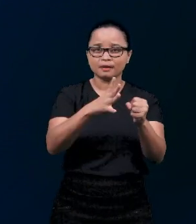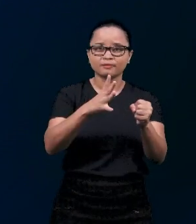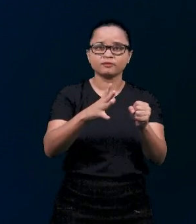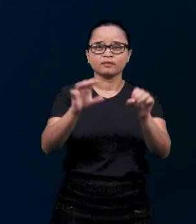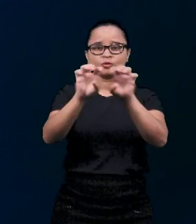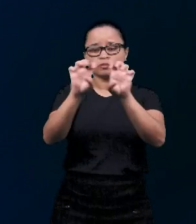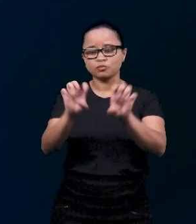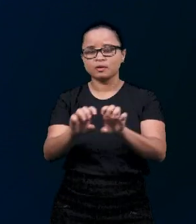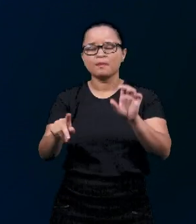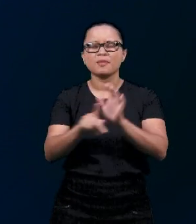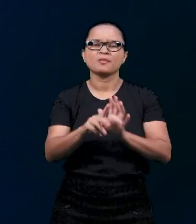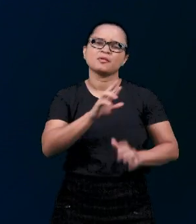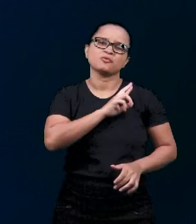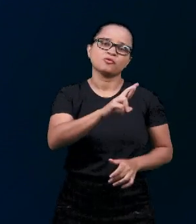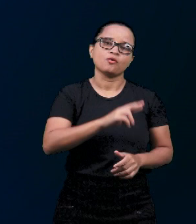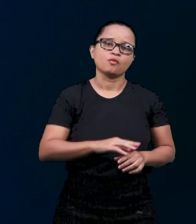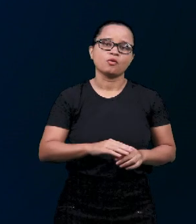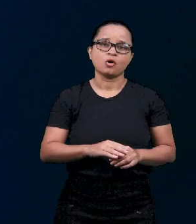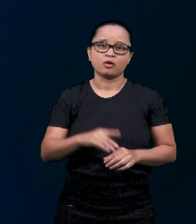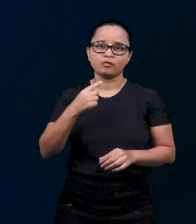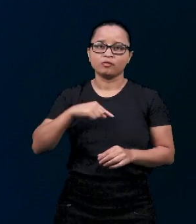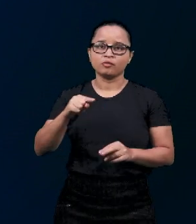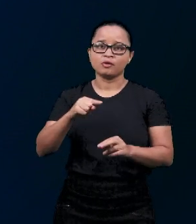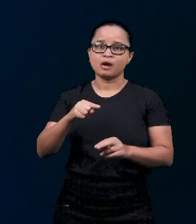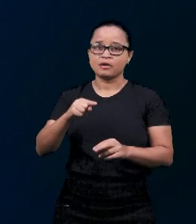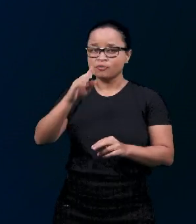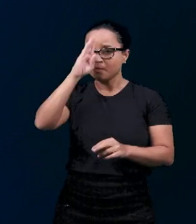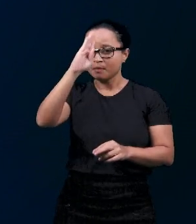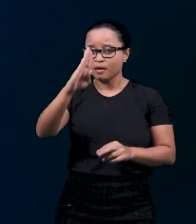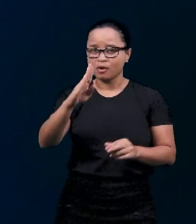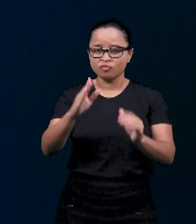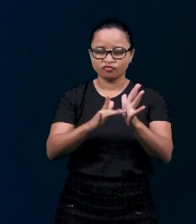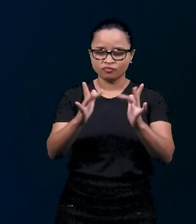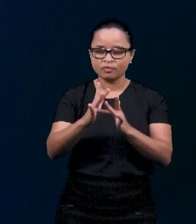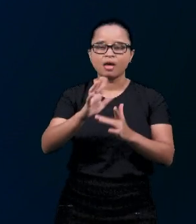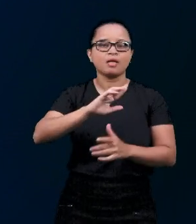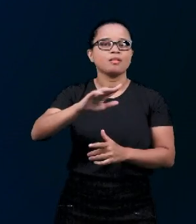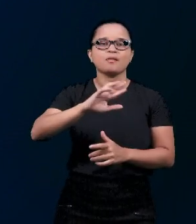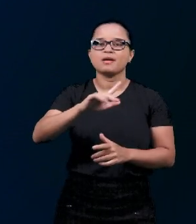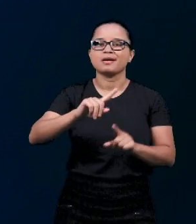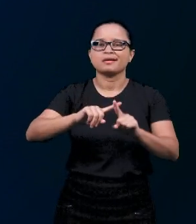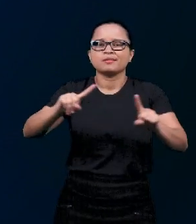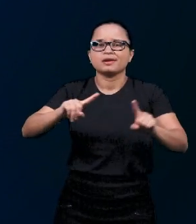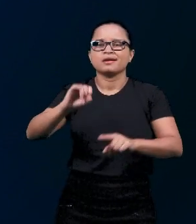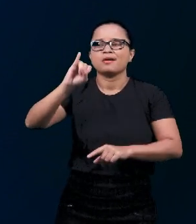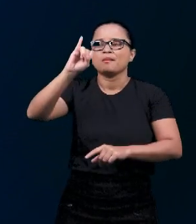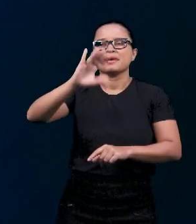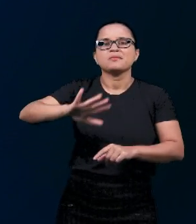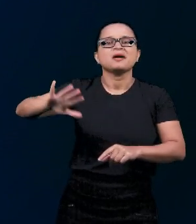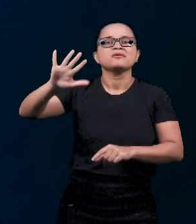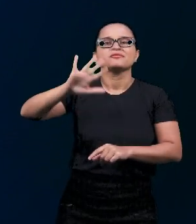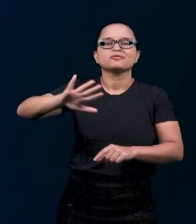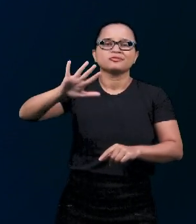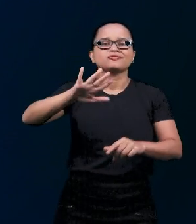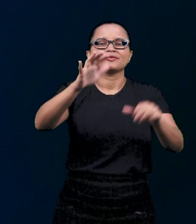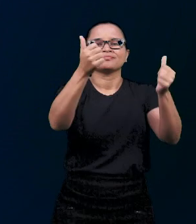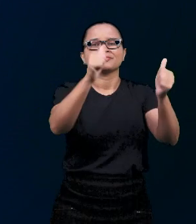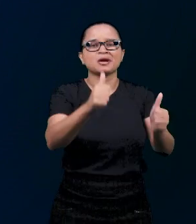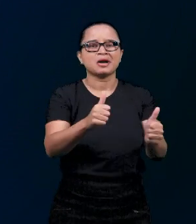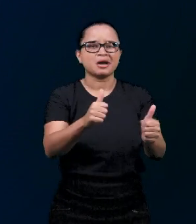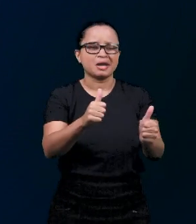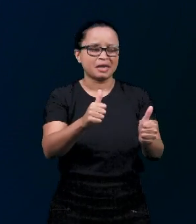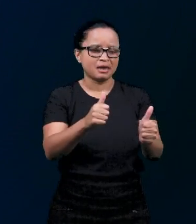culte. Il était prisonnier dans une image, il était un chemin parmi beaucoup de chemins, il était